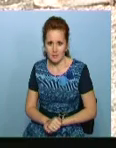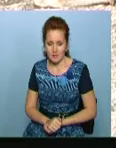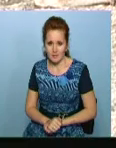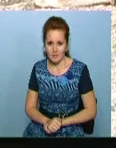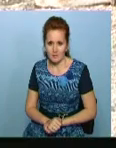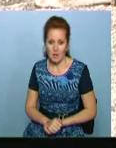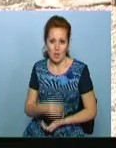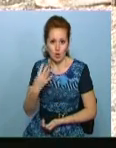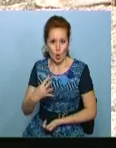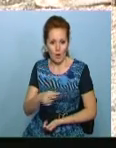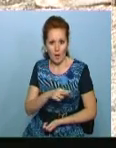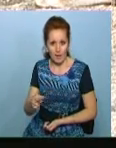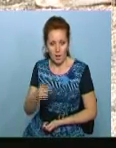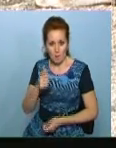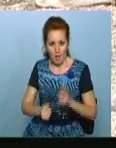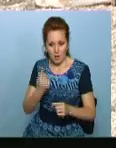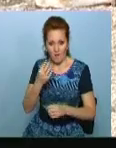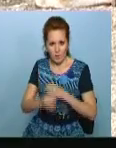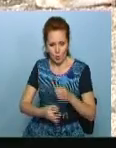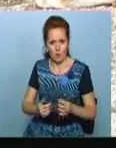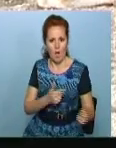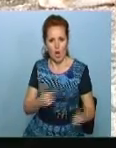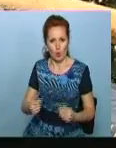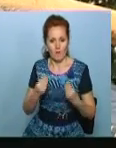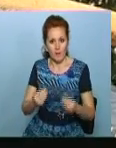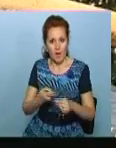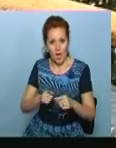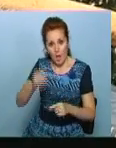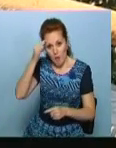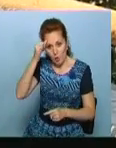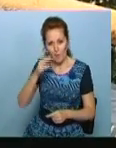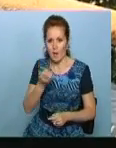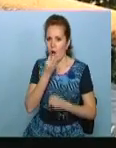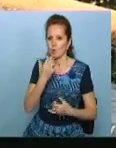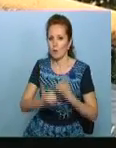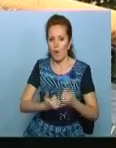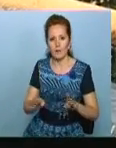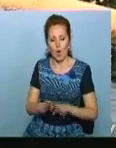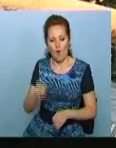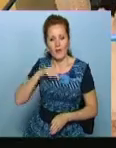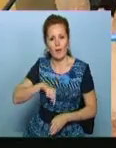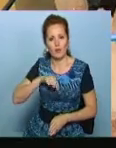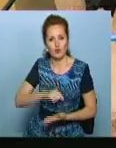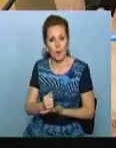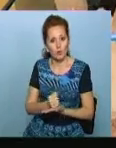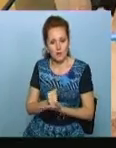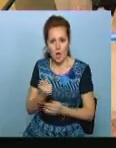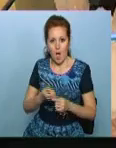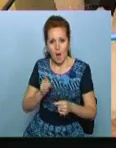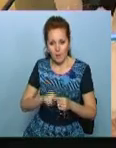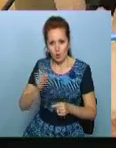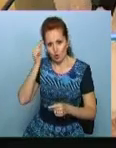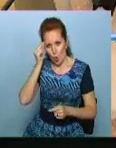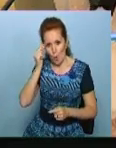40 литров молока в сутки готова давать эта корова при хорошем уходе. Таков ее генетический потенциал. Об этих увинских черно-пестрых